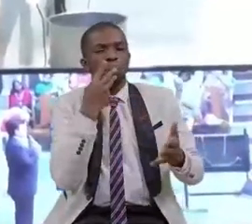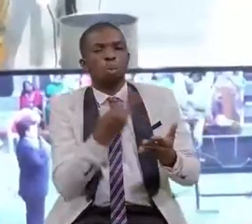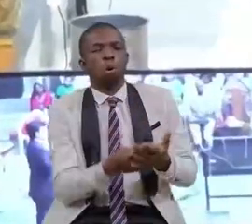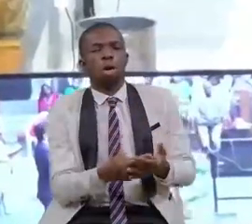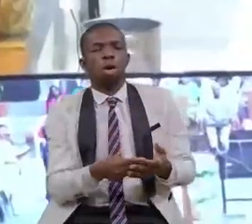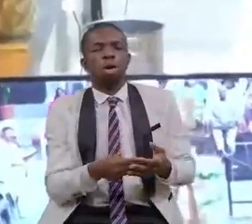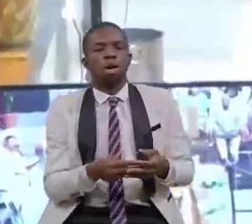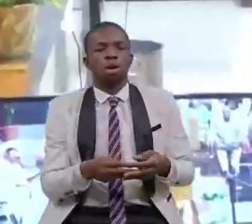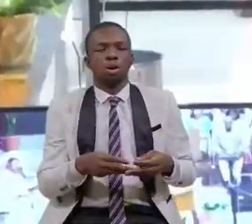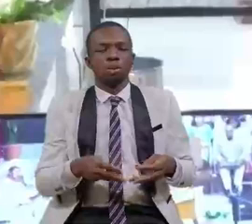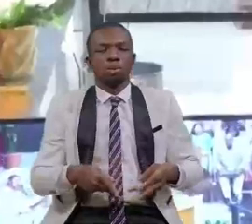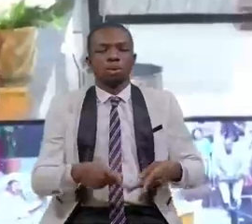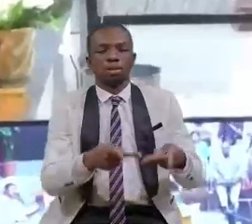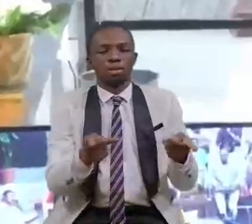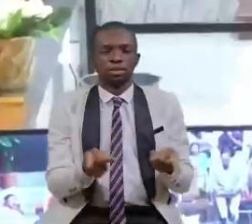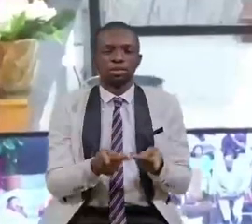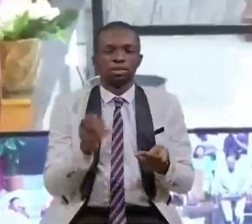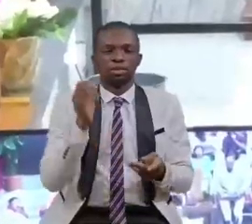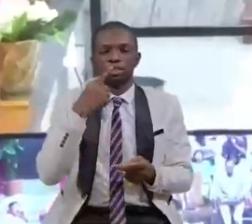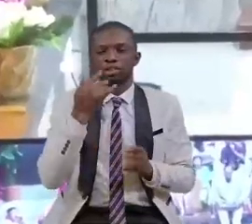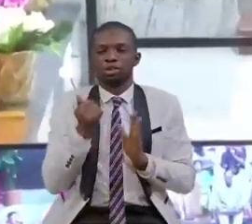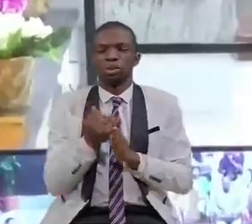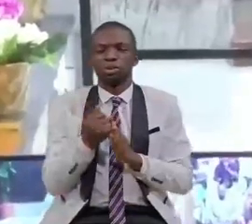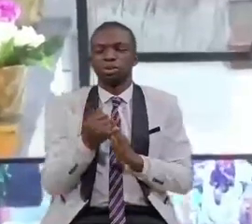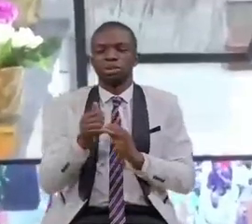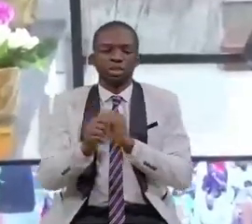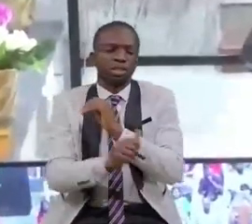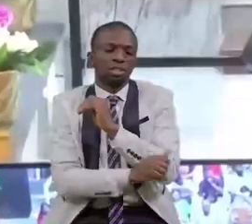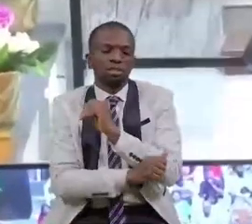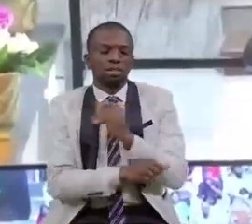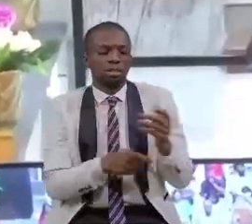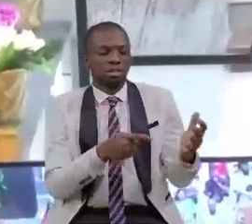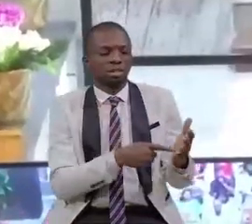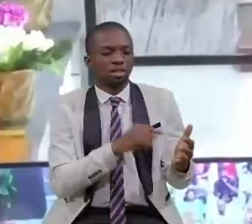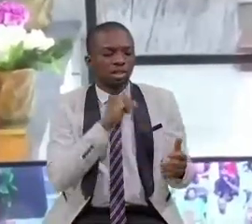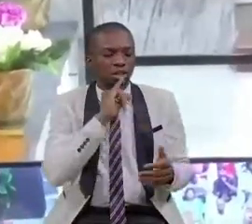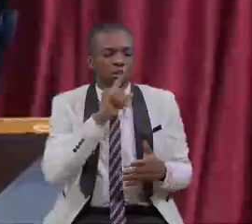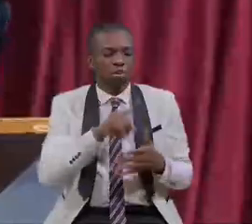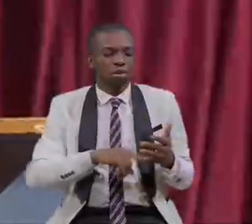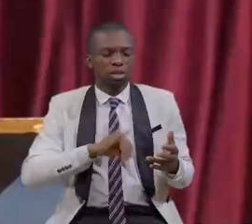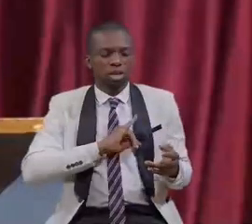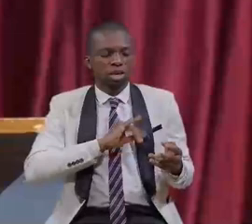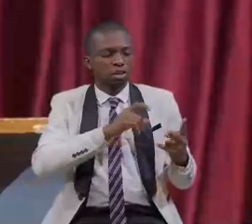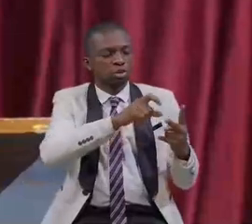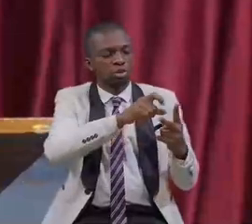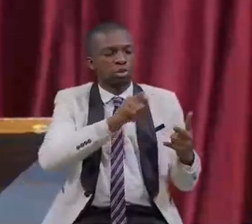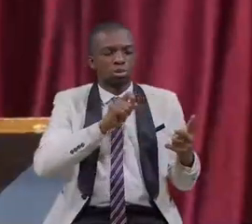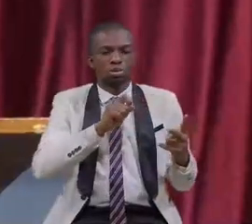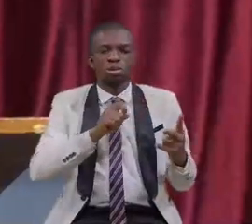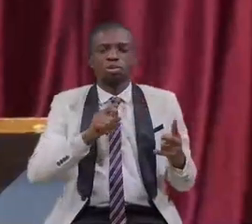Puisque Abraham a donné le feu vert, donc je choisis ceci. Ne nous induis pas en